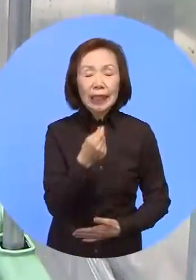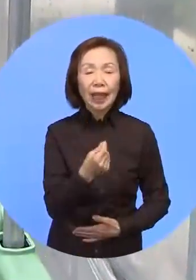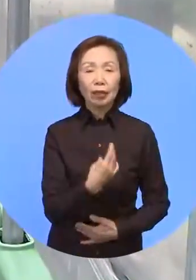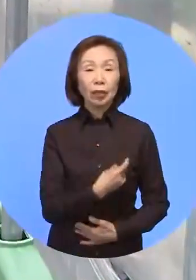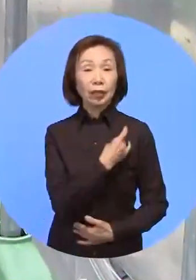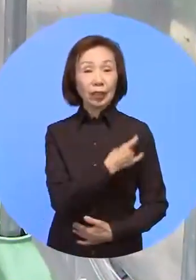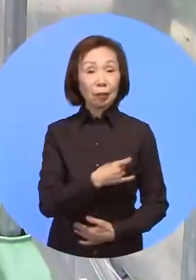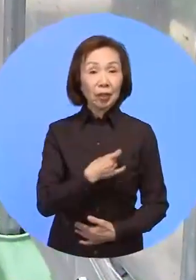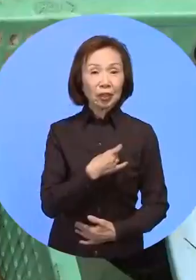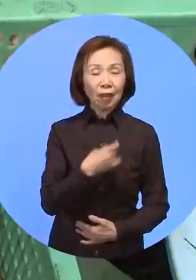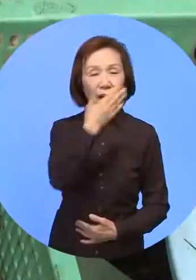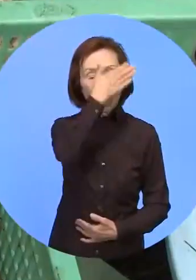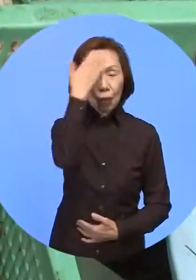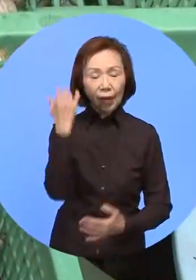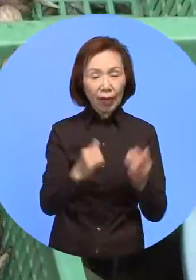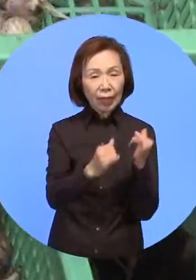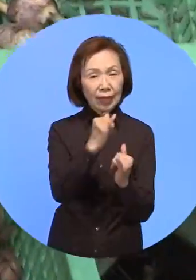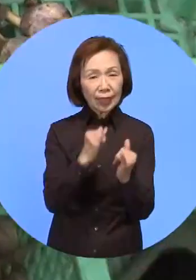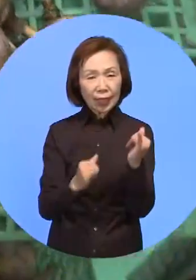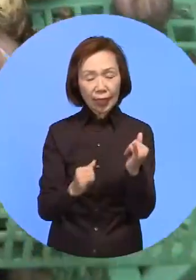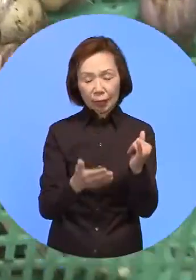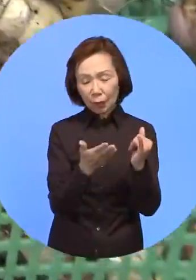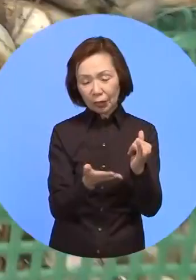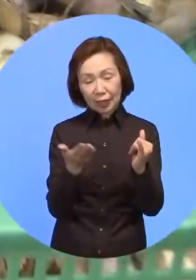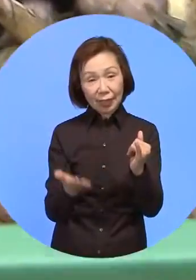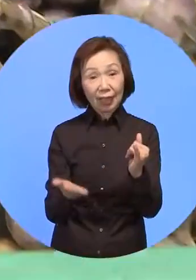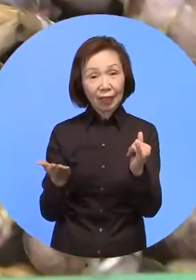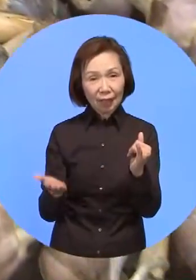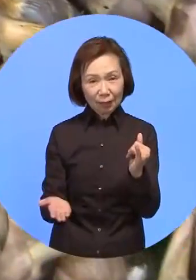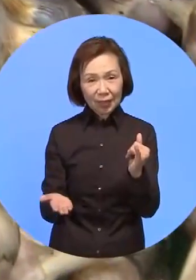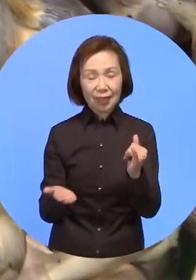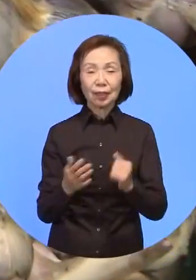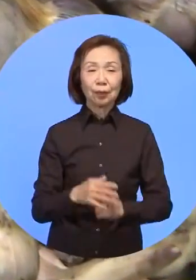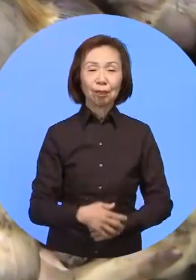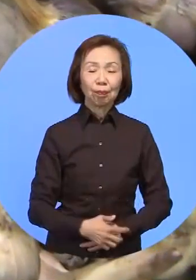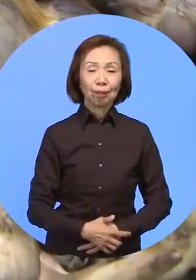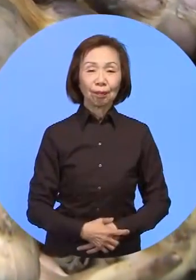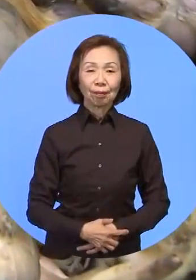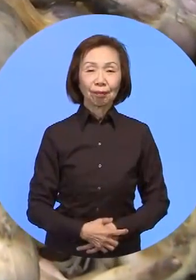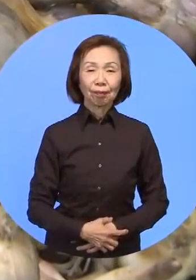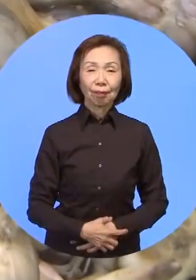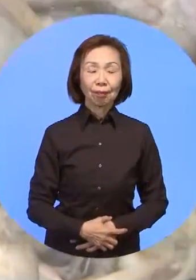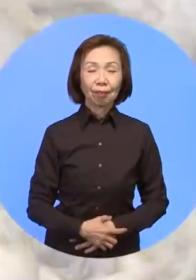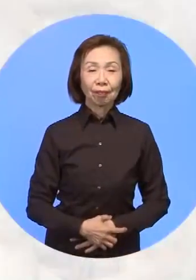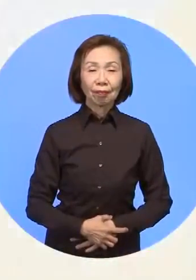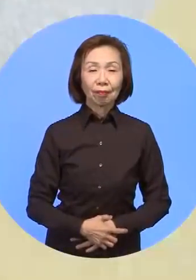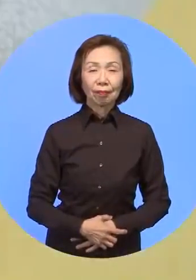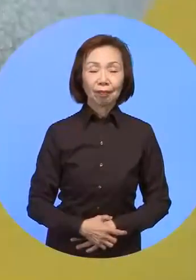そうという熱い思いは若い世代へと受け継がれています。